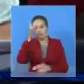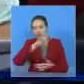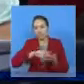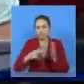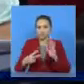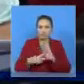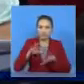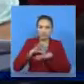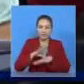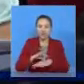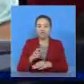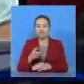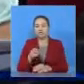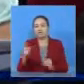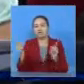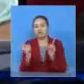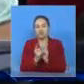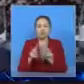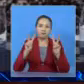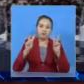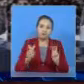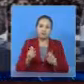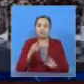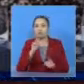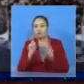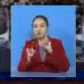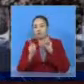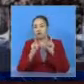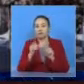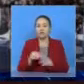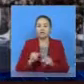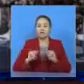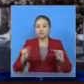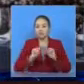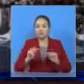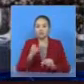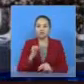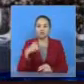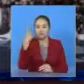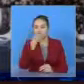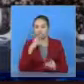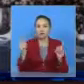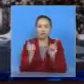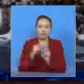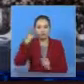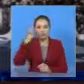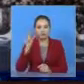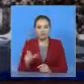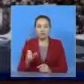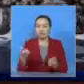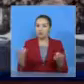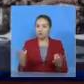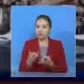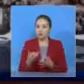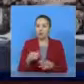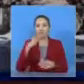планируется проведение тренинговых встреч, тематических семинаров, тренингов для классных руководителей, индивидуальных встреч с учащимися,